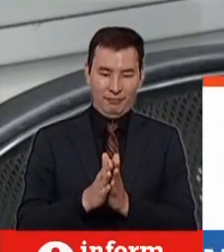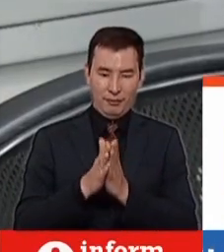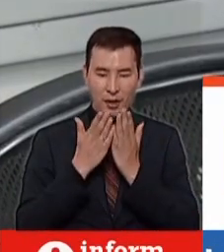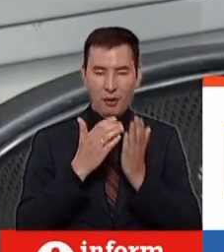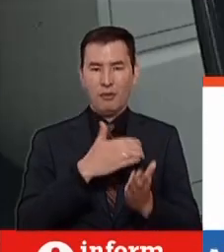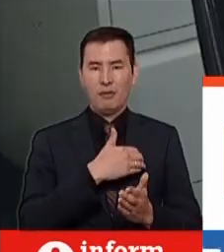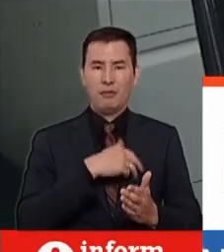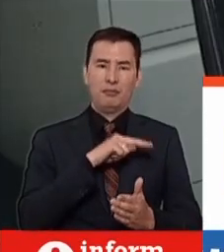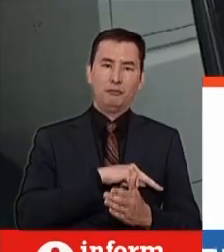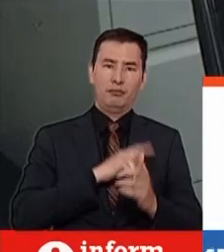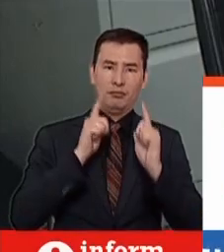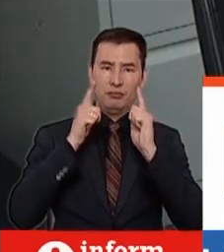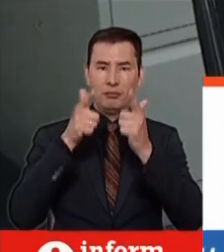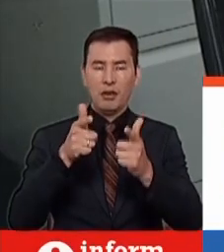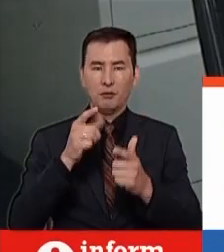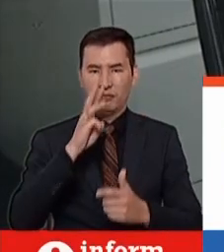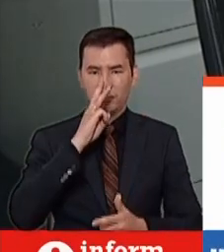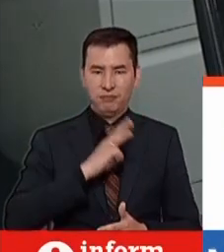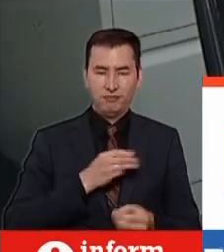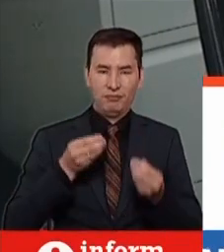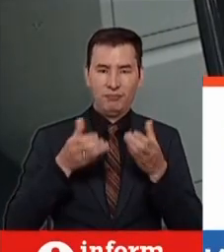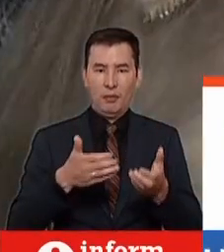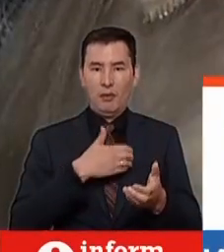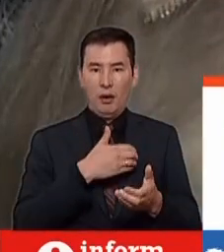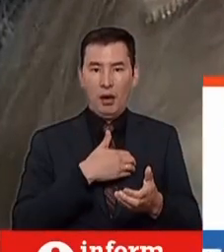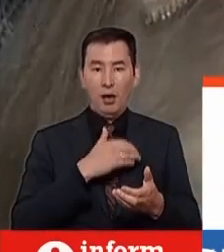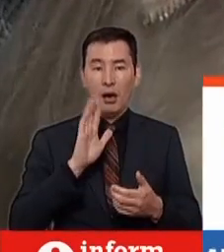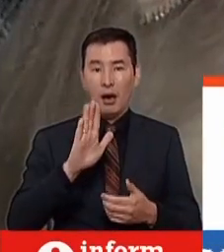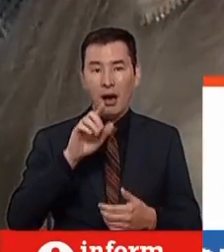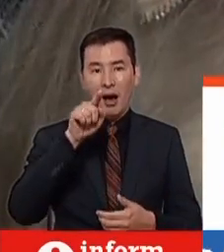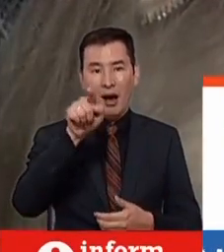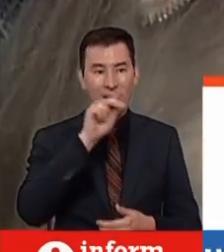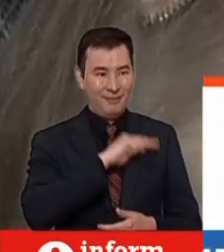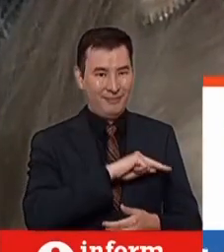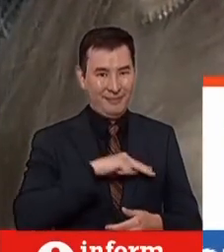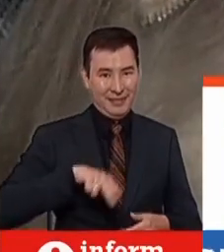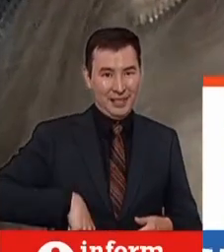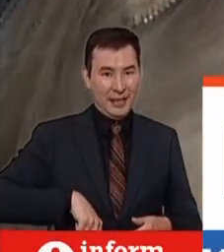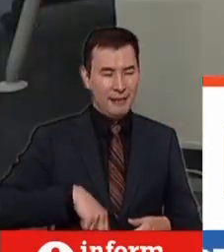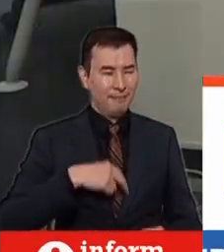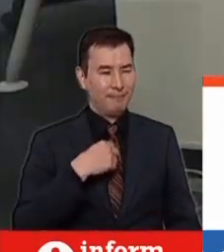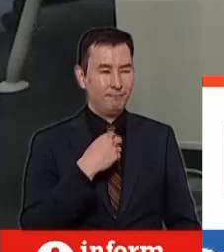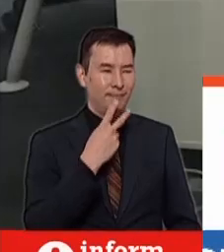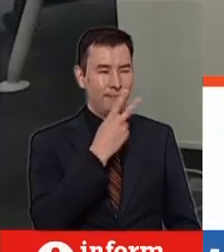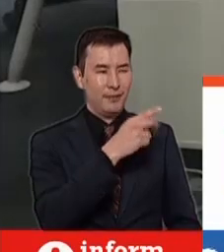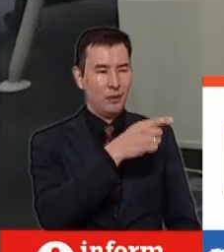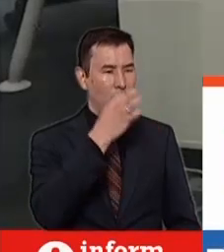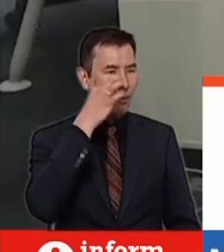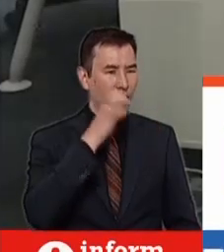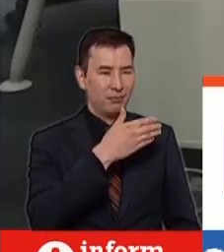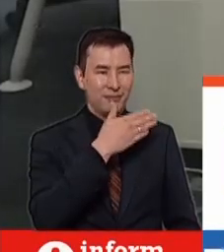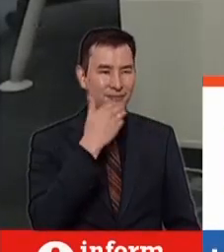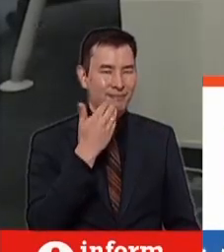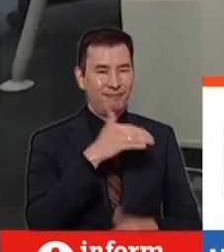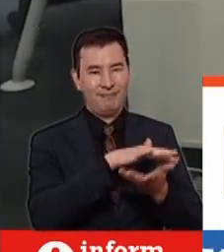работу. Но без соответствующего опыта работодатели не готовы много платить. В итоге вчерашние студенты планируют кратковременное